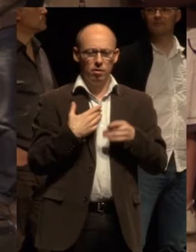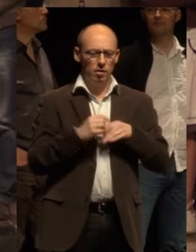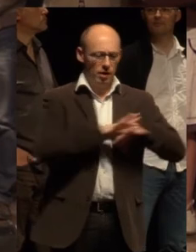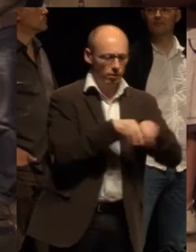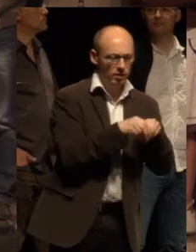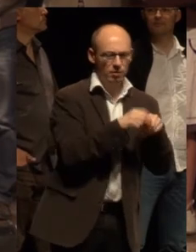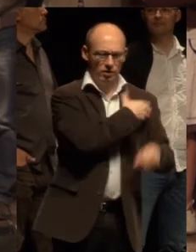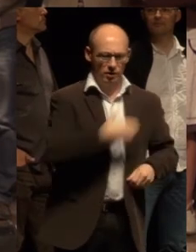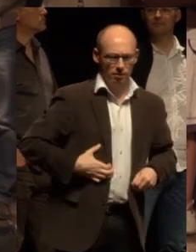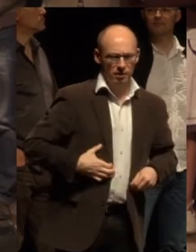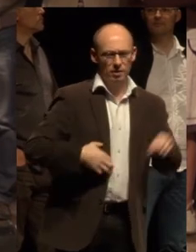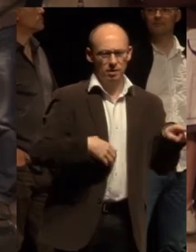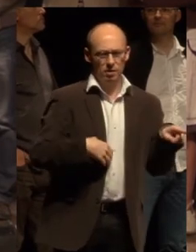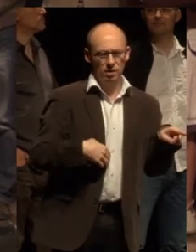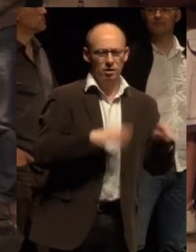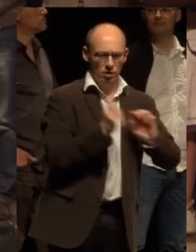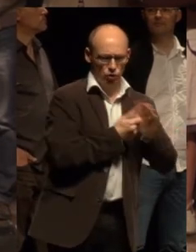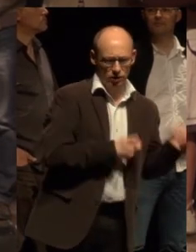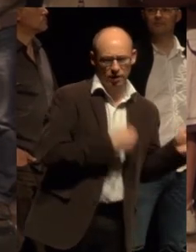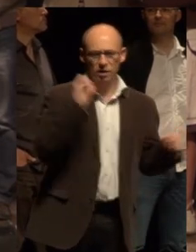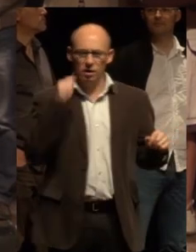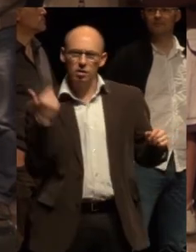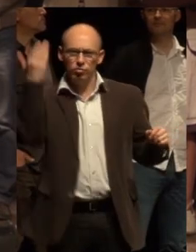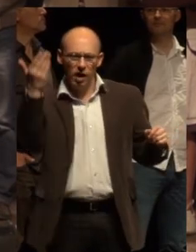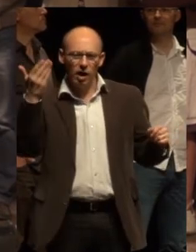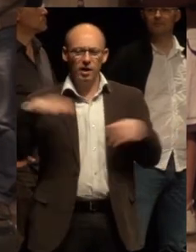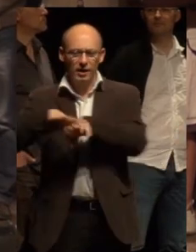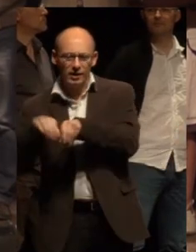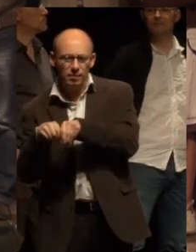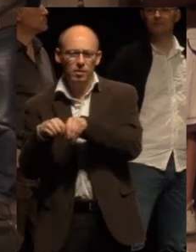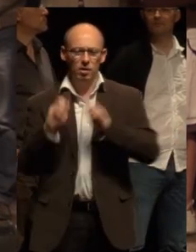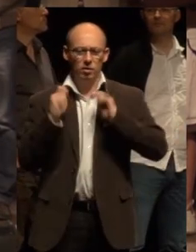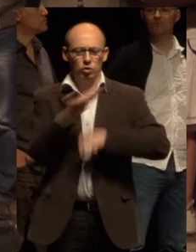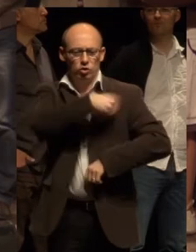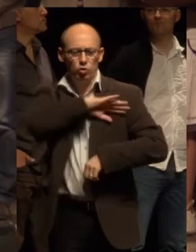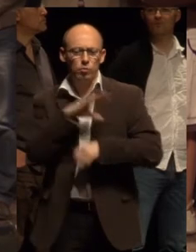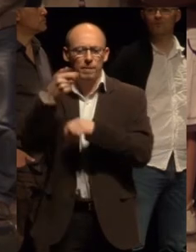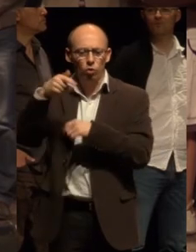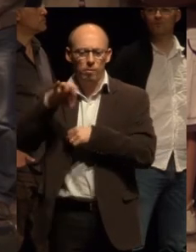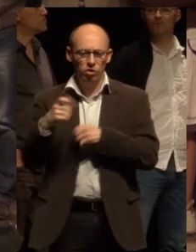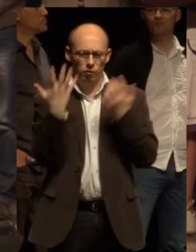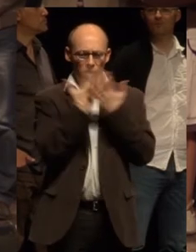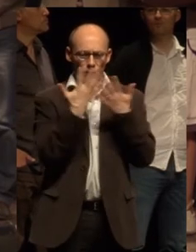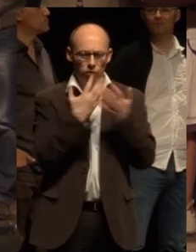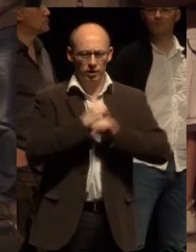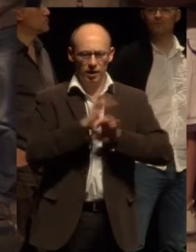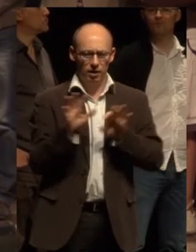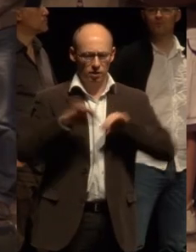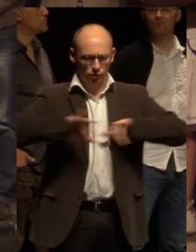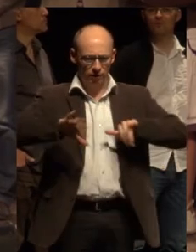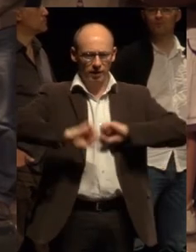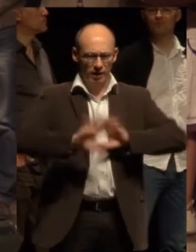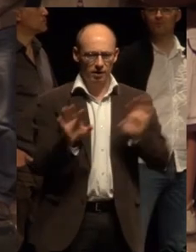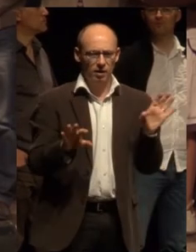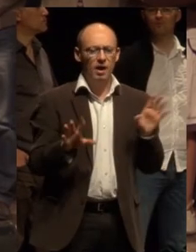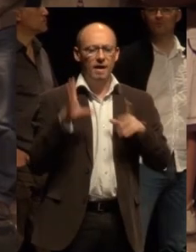équipe municipale demain, aujourd'hui, je veux dire, et demain, l'équipe qui aura en charge la métropole. C'est par exemple le